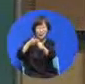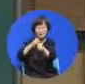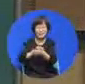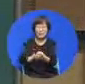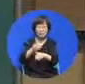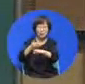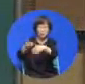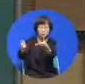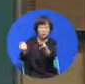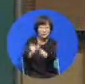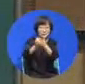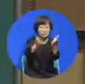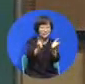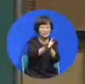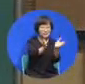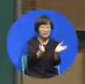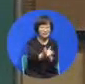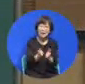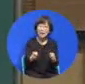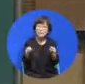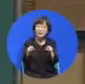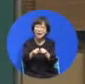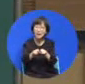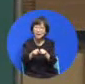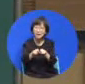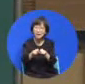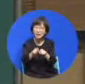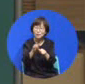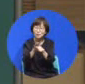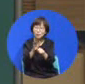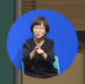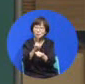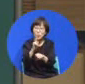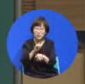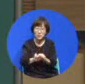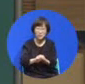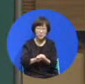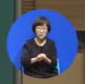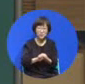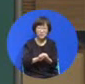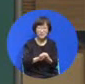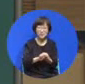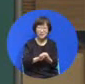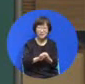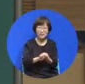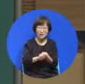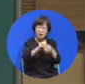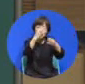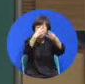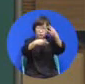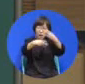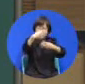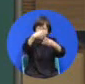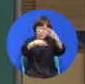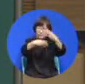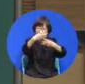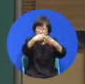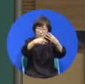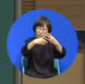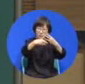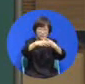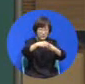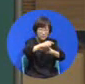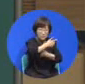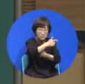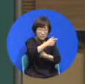We do have different departments, so everyone hold hands together and do this. 실제로 문제 있는 아이들이 문제 와